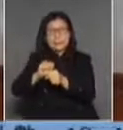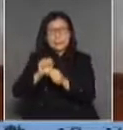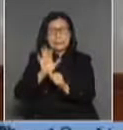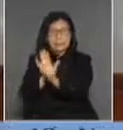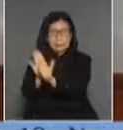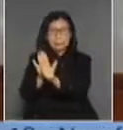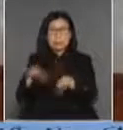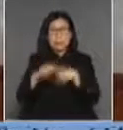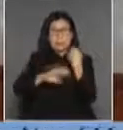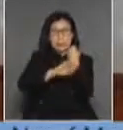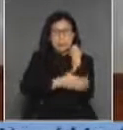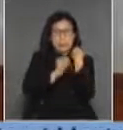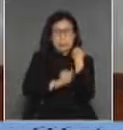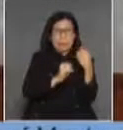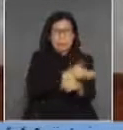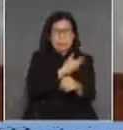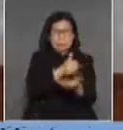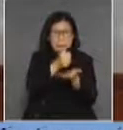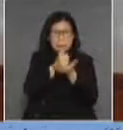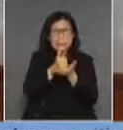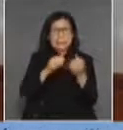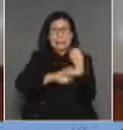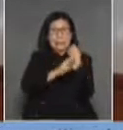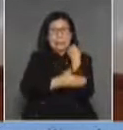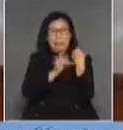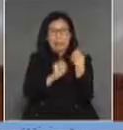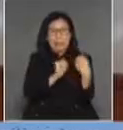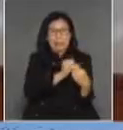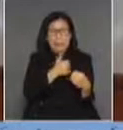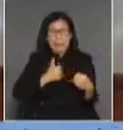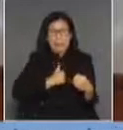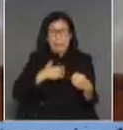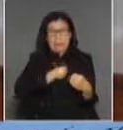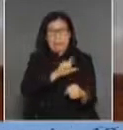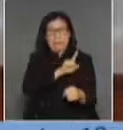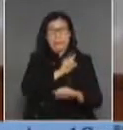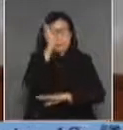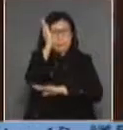工和僱用非法勞工的僱主。主席，本人謹此陳辭。